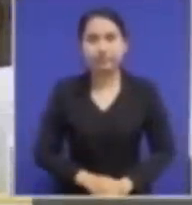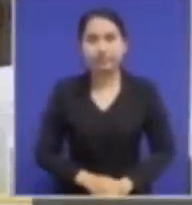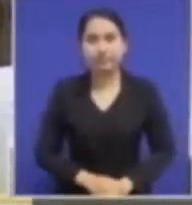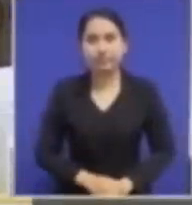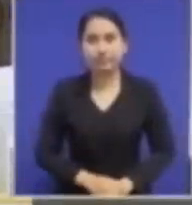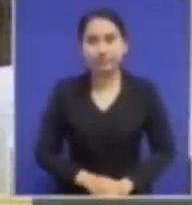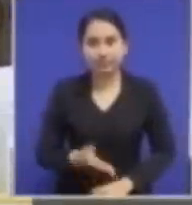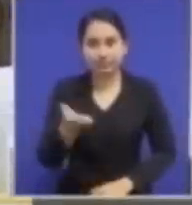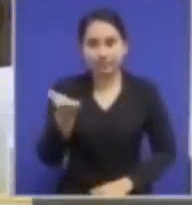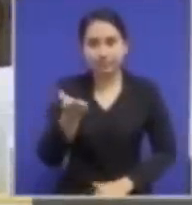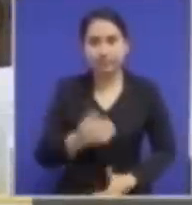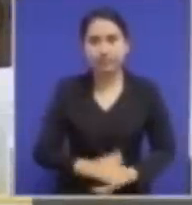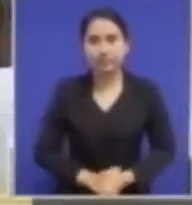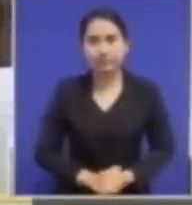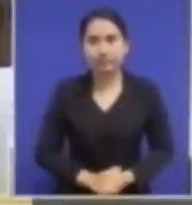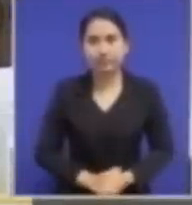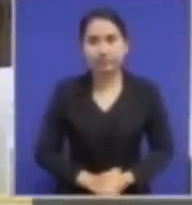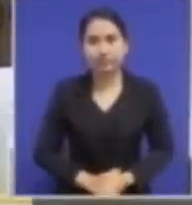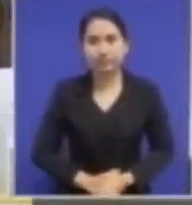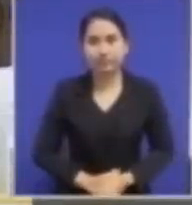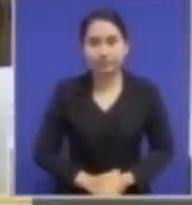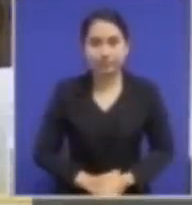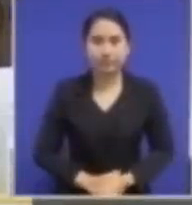ารย์เรา